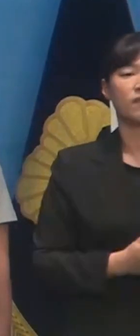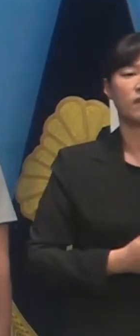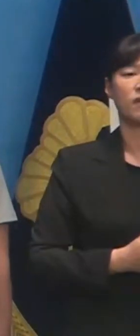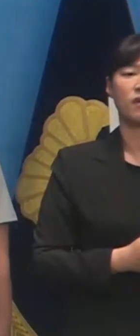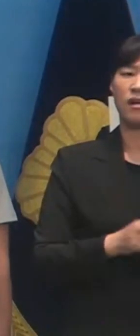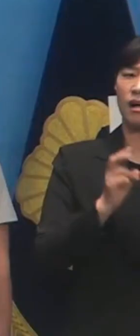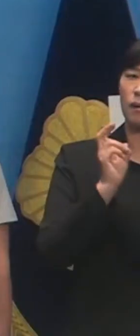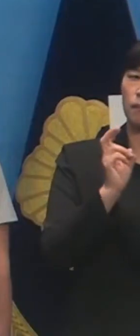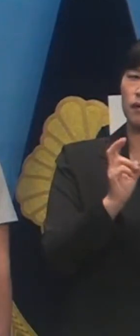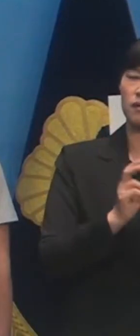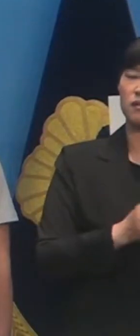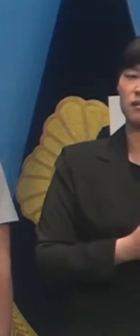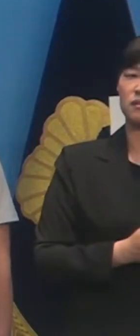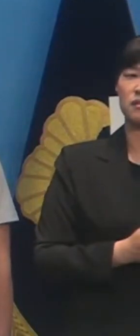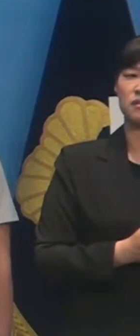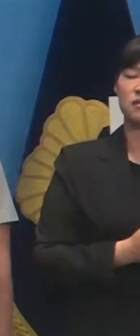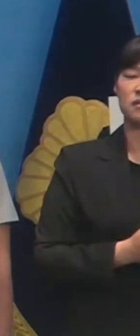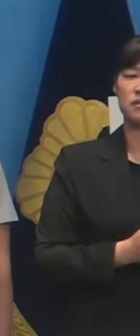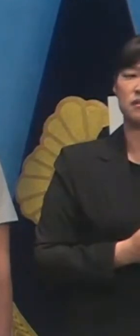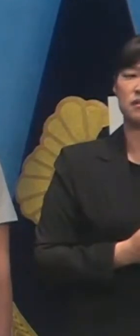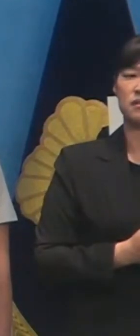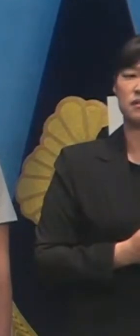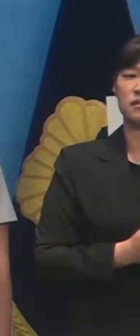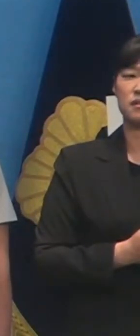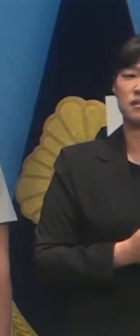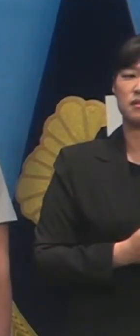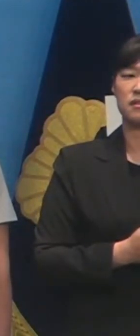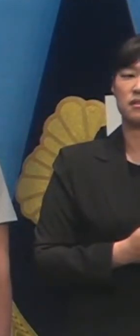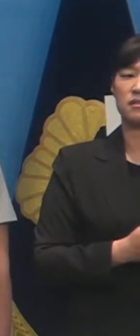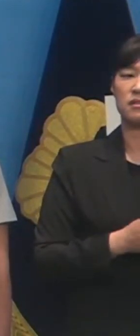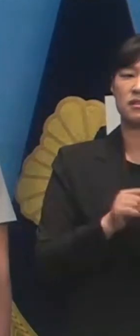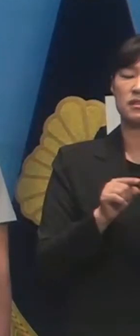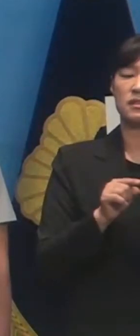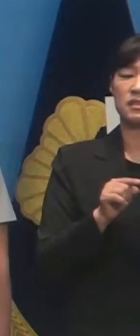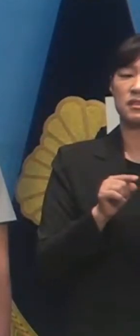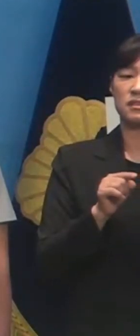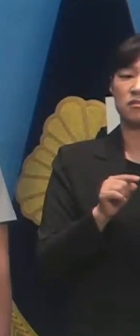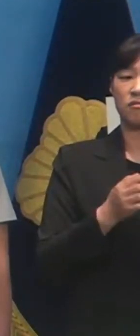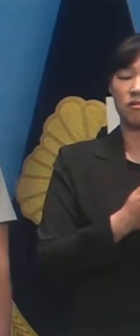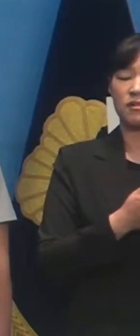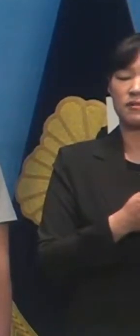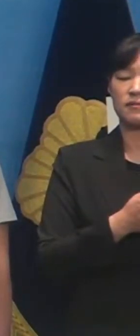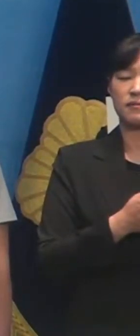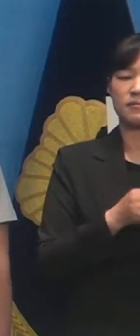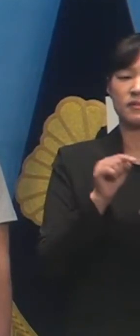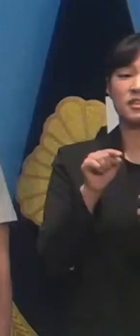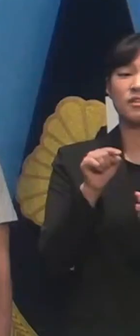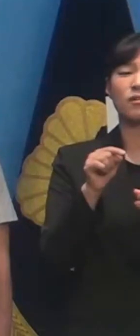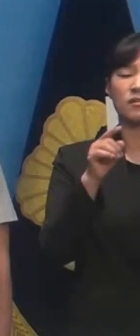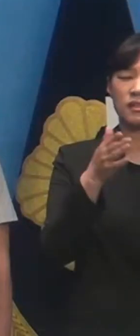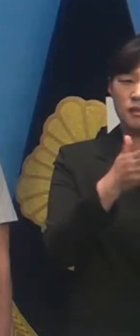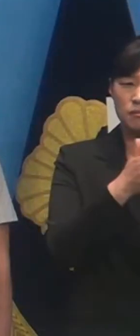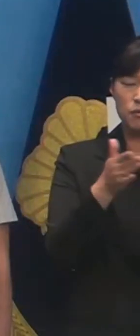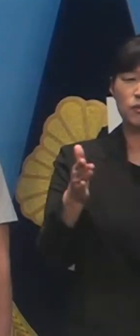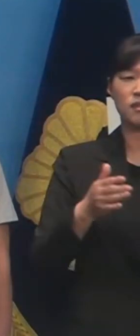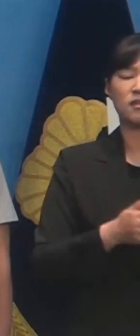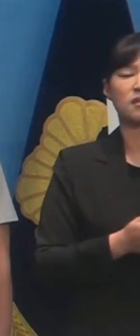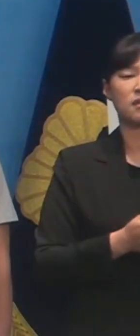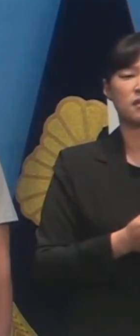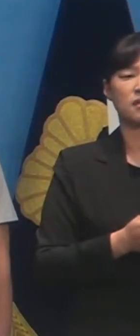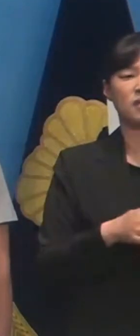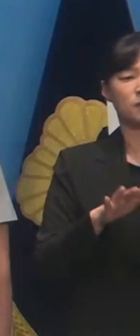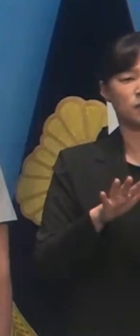아마 거기에 아마 선제적 우위를 점하기 위해서 이번에